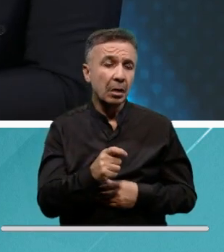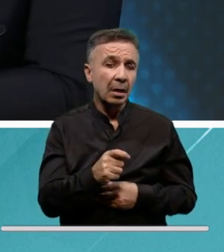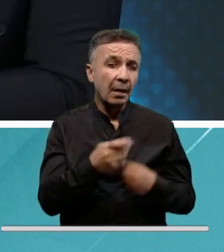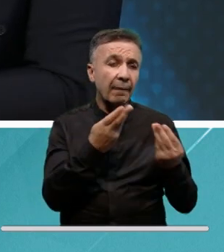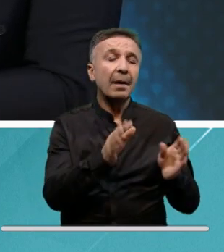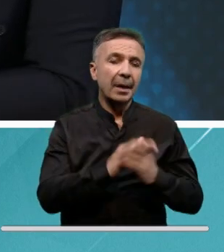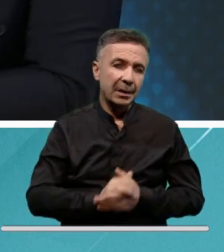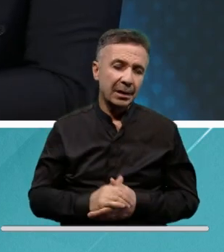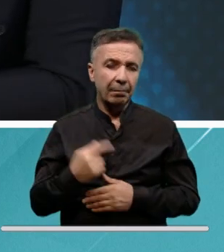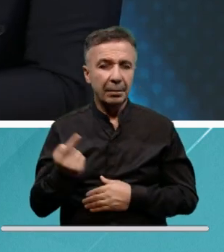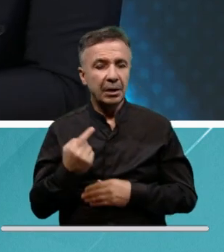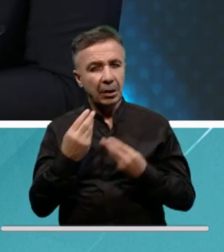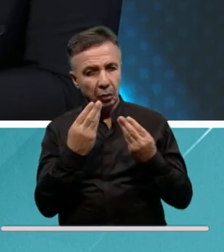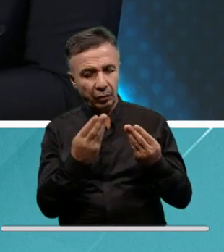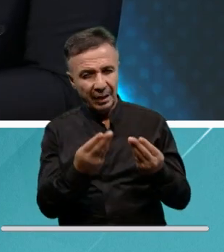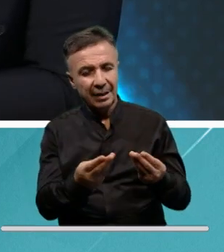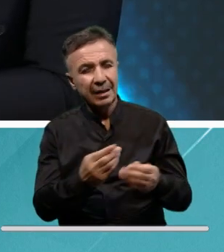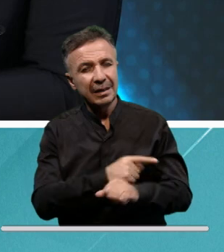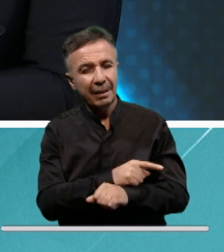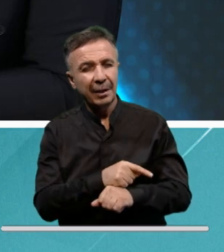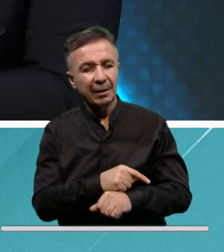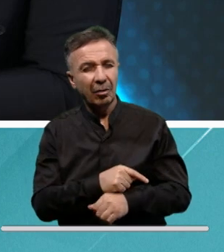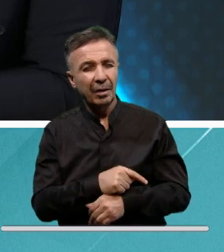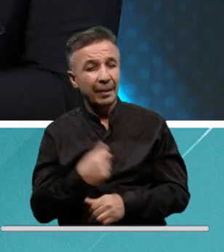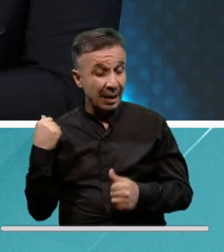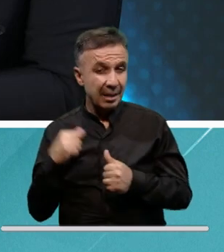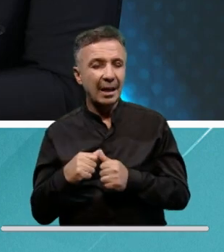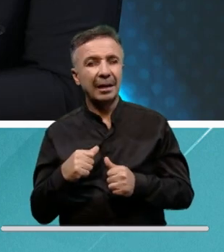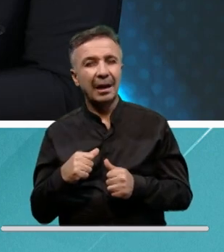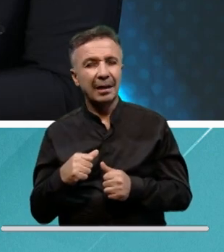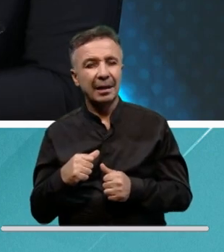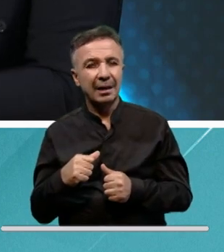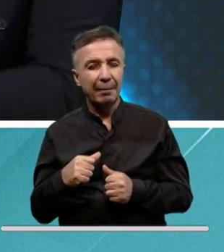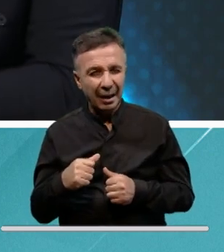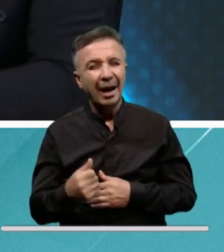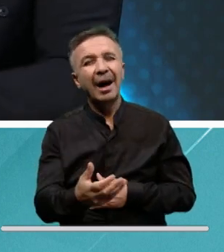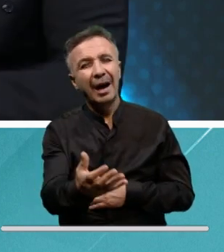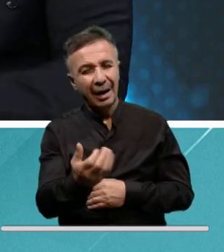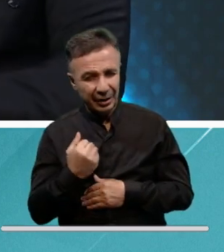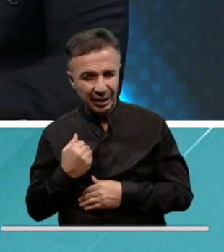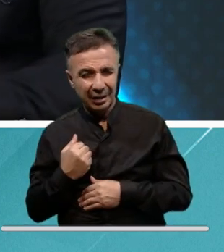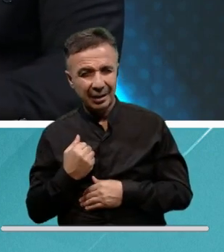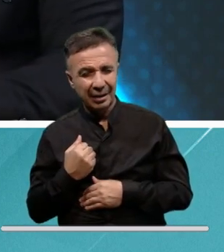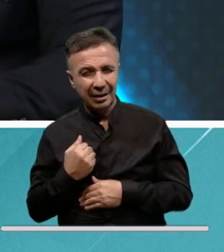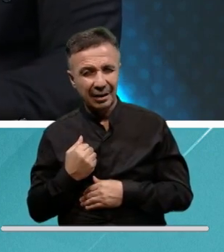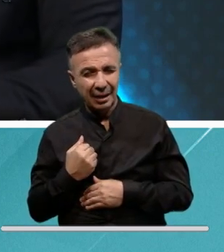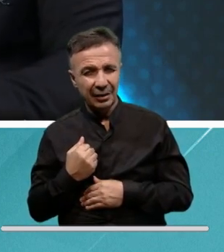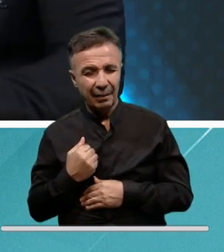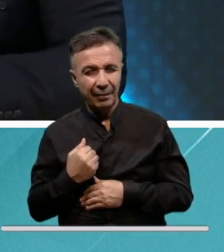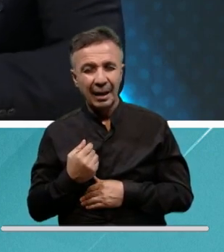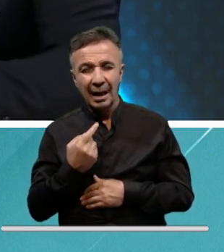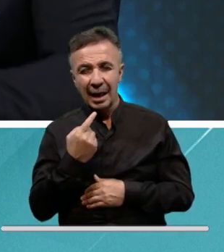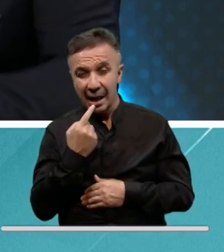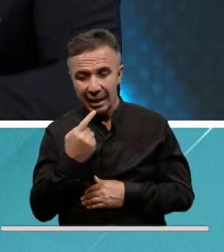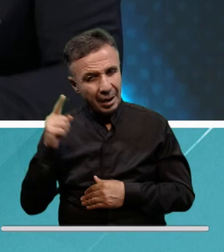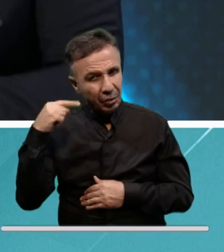şey götürdüğümüzde de onu bekleme e beklemeyelim Yani illa Bunu bana geri getirsin şeklinde